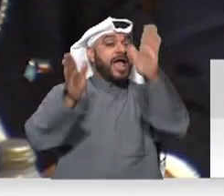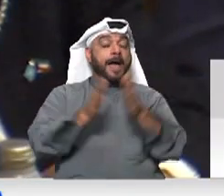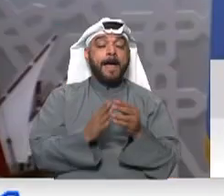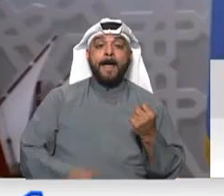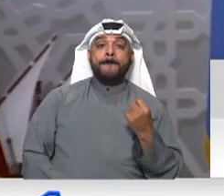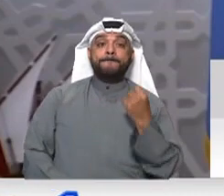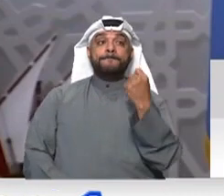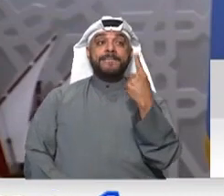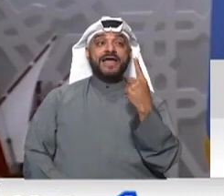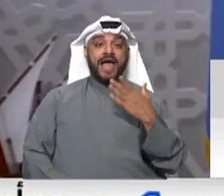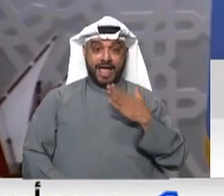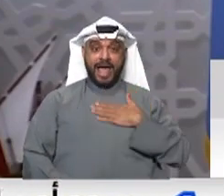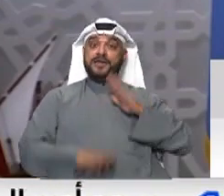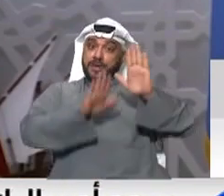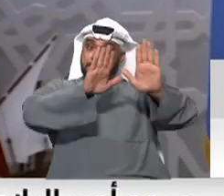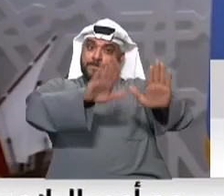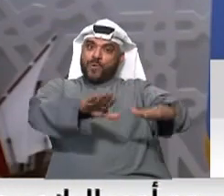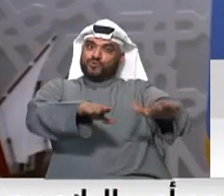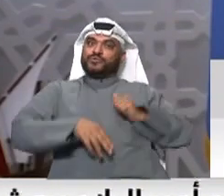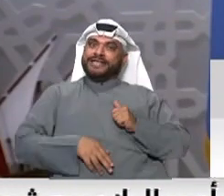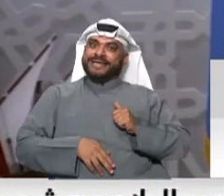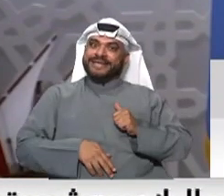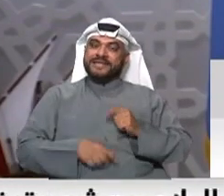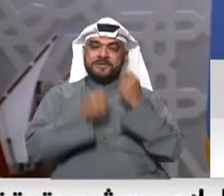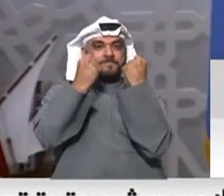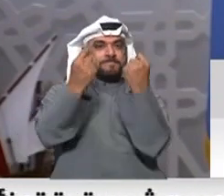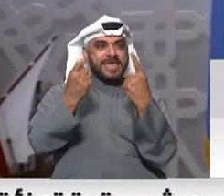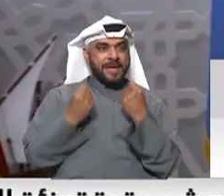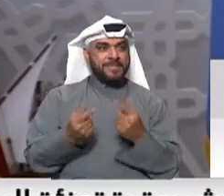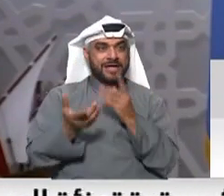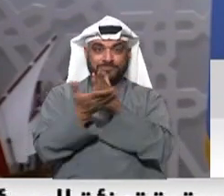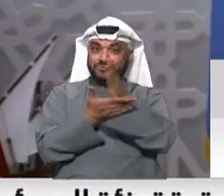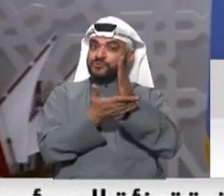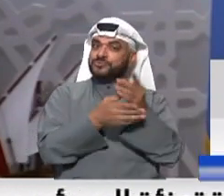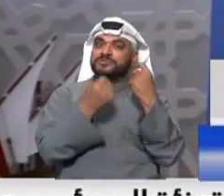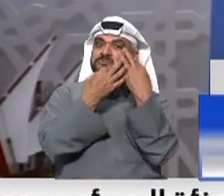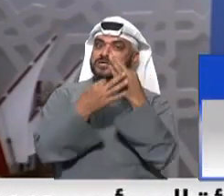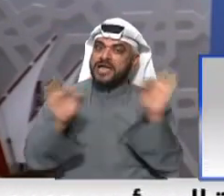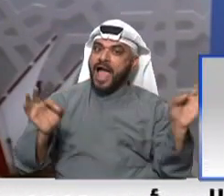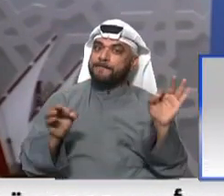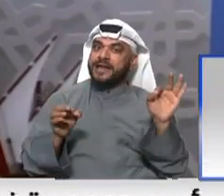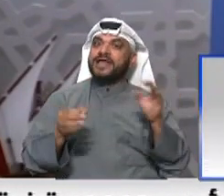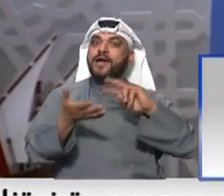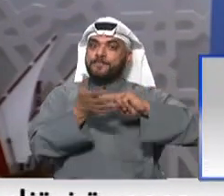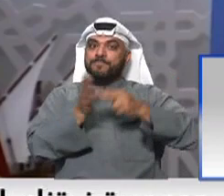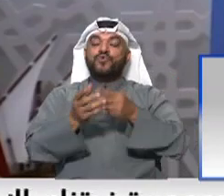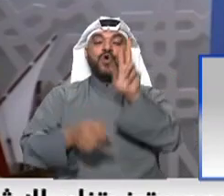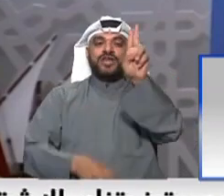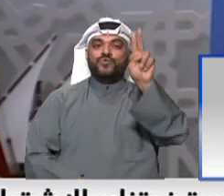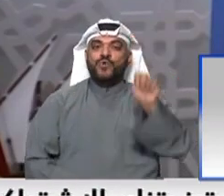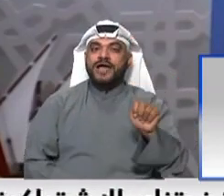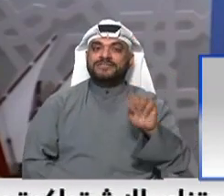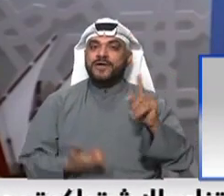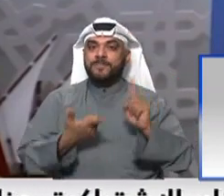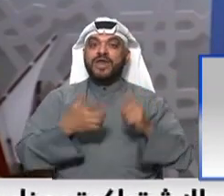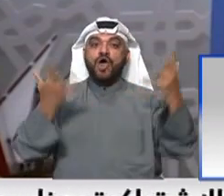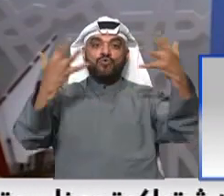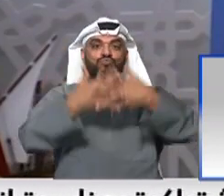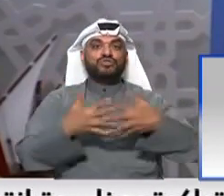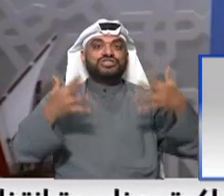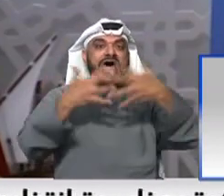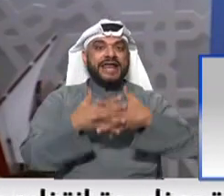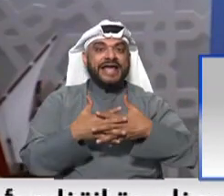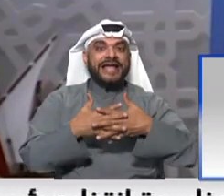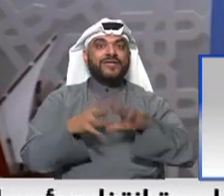دوله في عدد الفعاليات الرئيسيه التي ستنظمها الامم المتحده وعلى غاسل مشاركه في جلسه